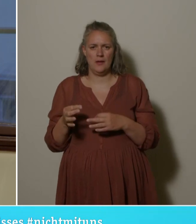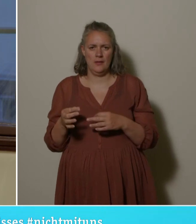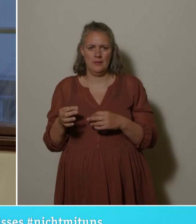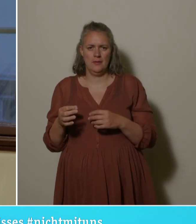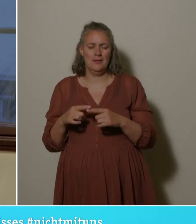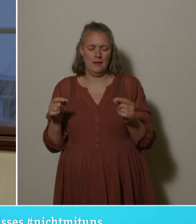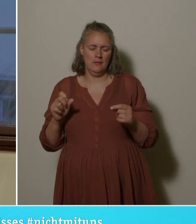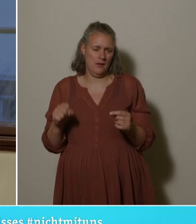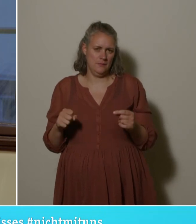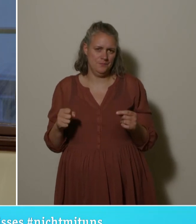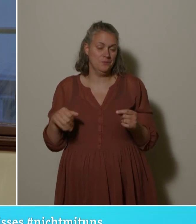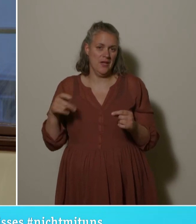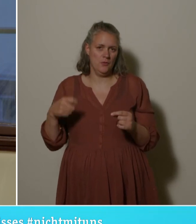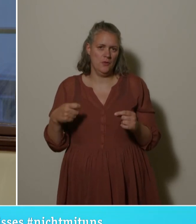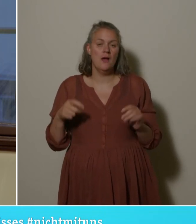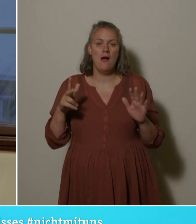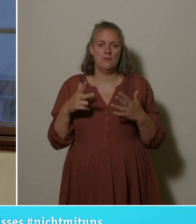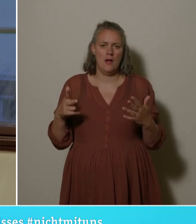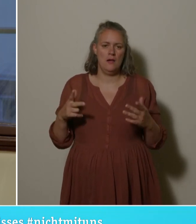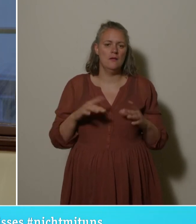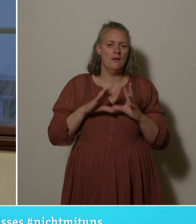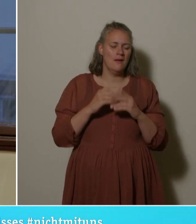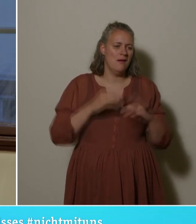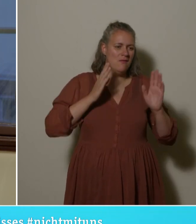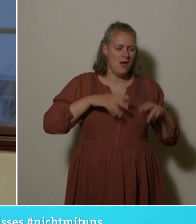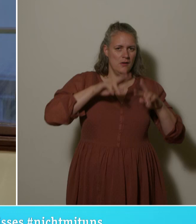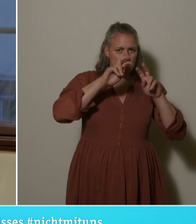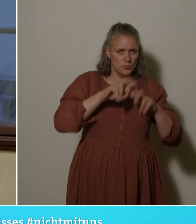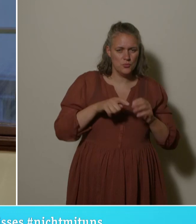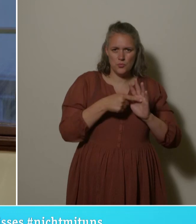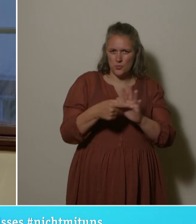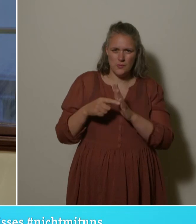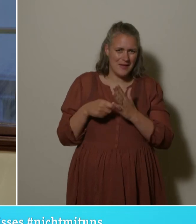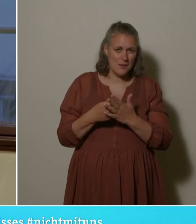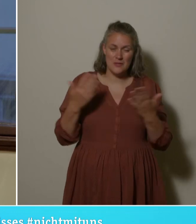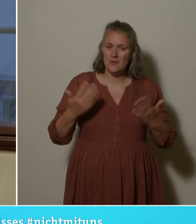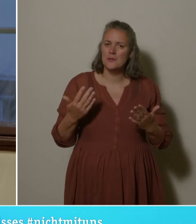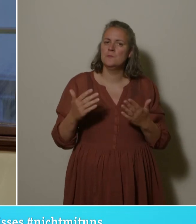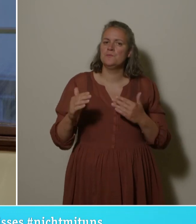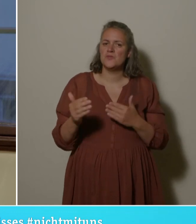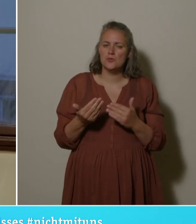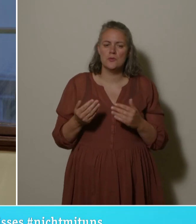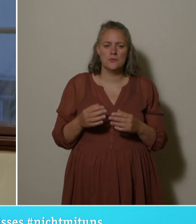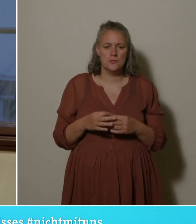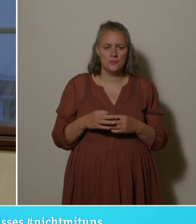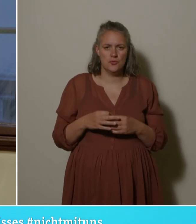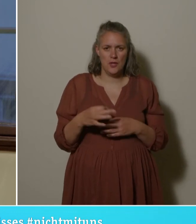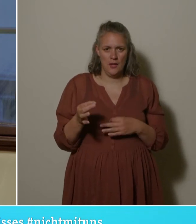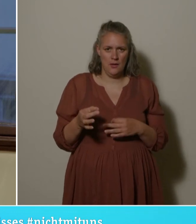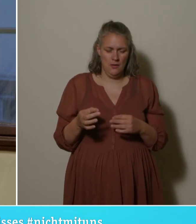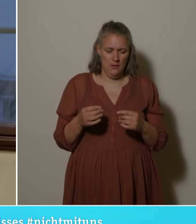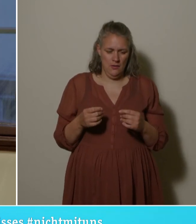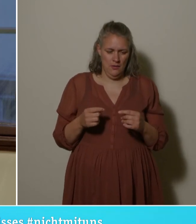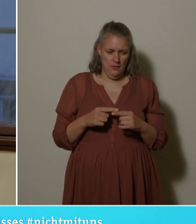kann. Alle fachlichen Untersuchungen zeigen, dass Kurzstreckentickets eben eine Subventionierung für